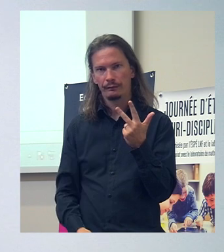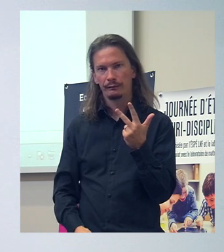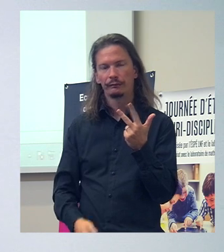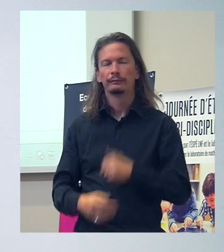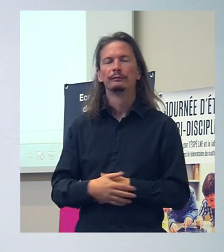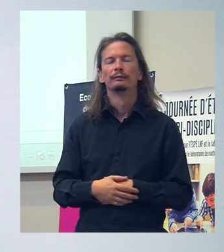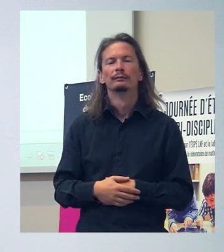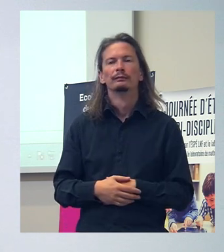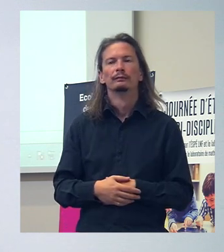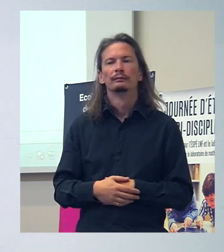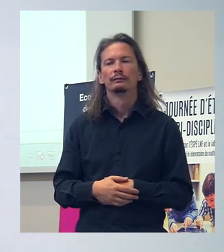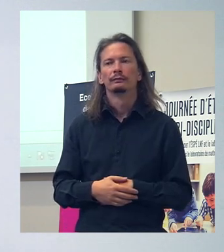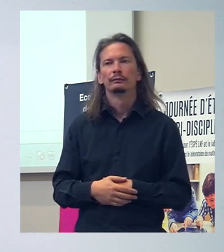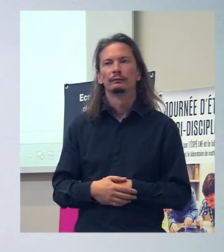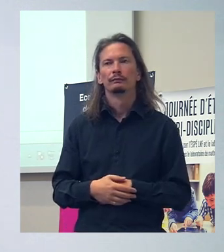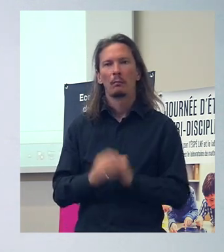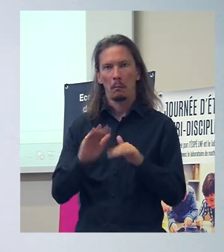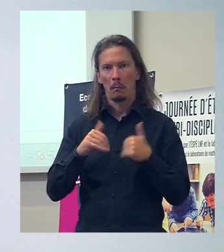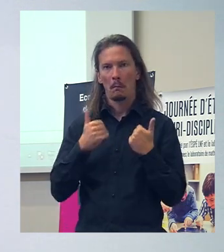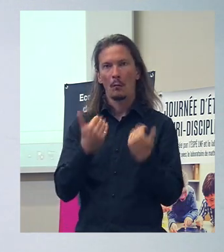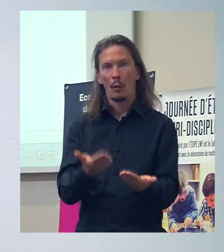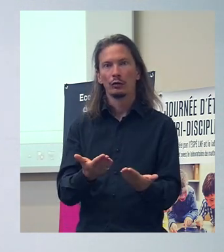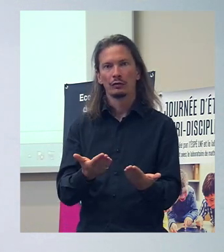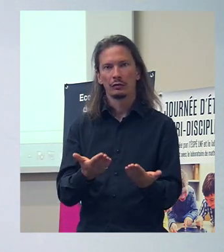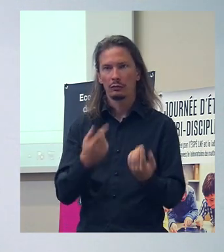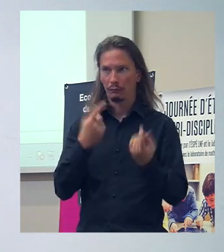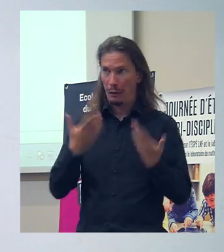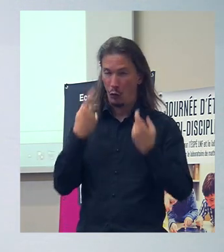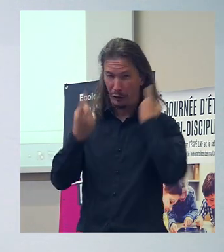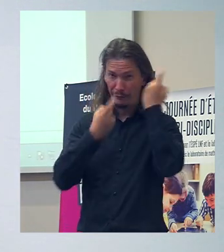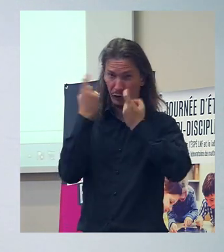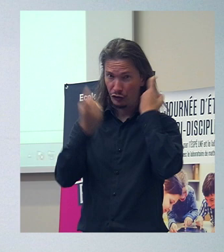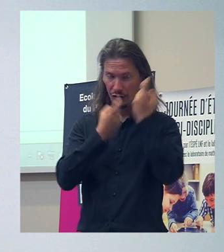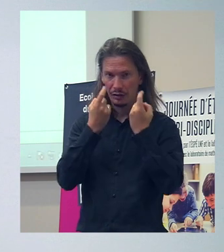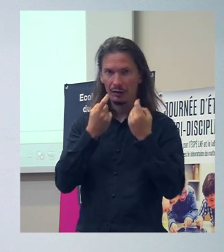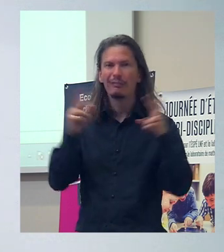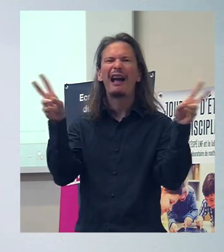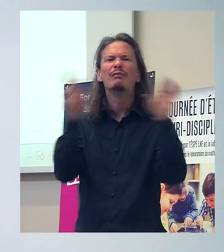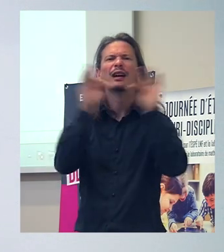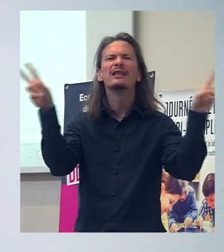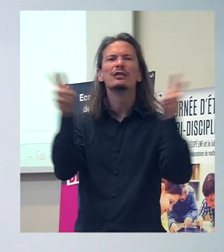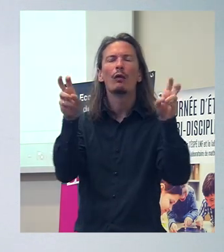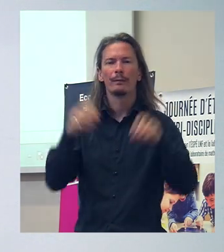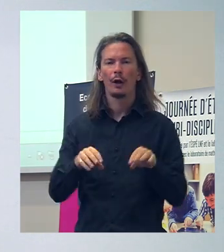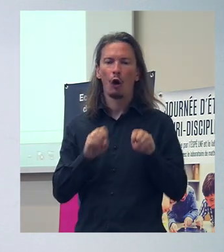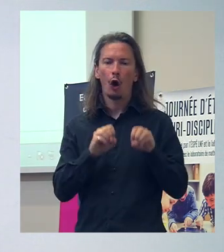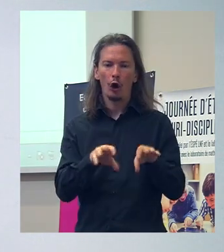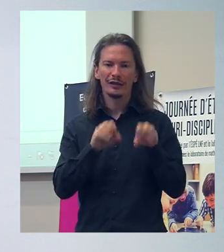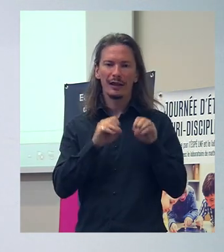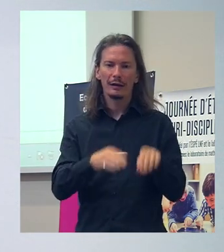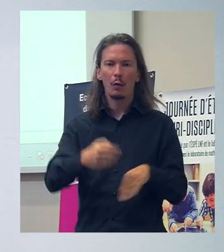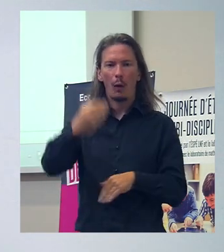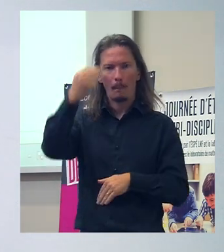et je vous propose tout de suite de réfléchir à cette expression « enseignement moral